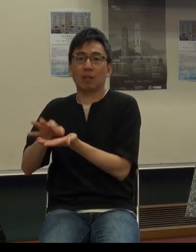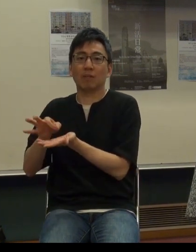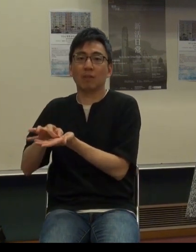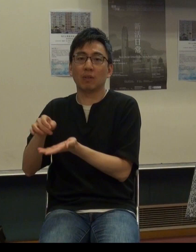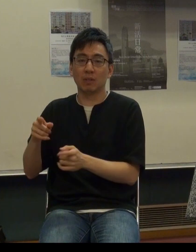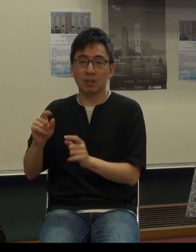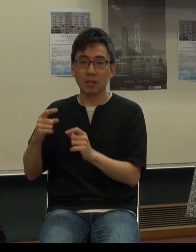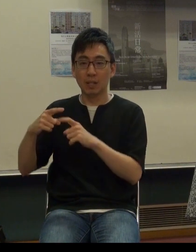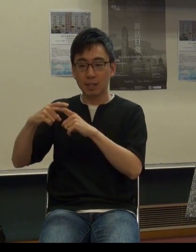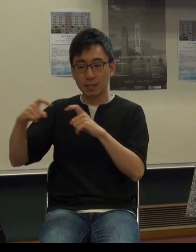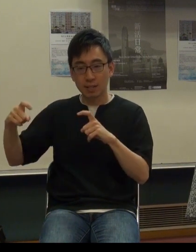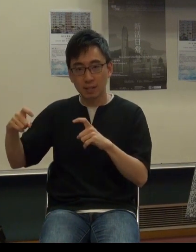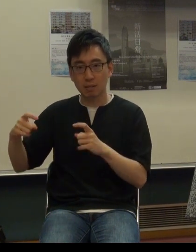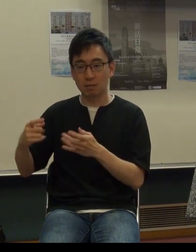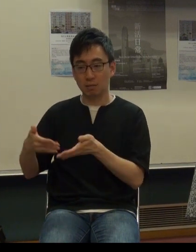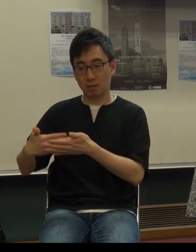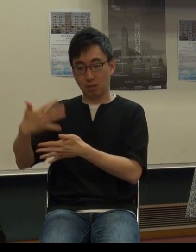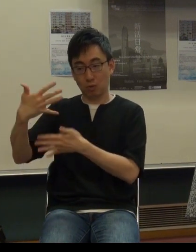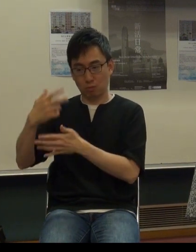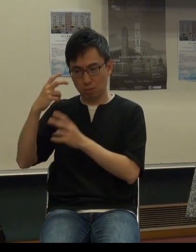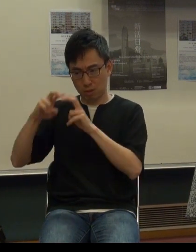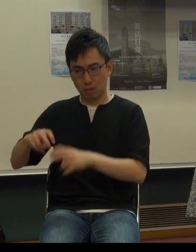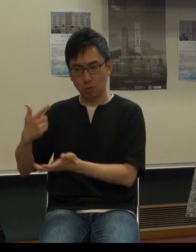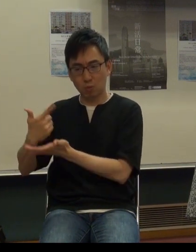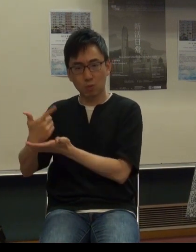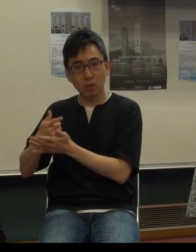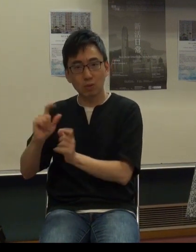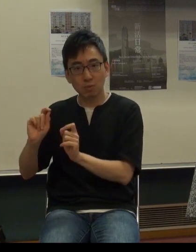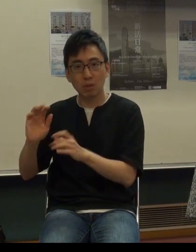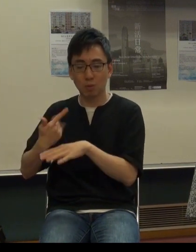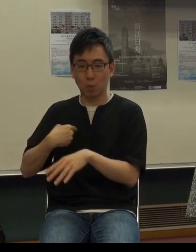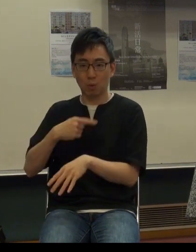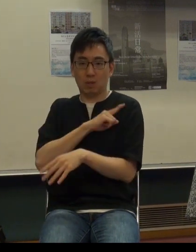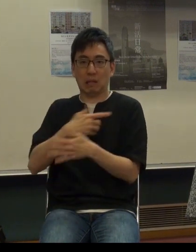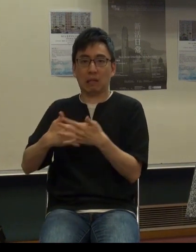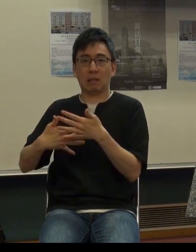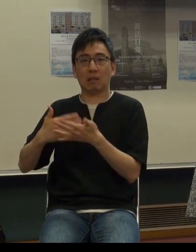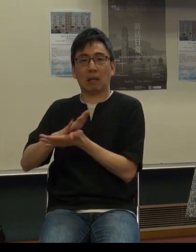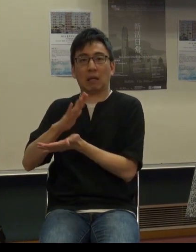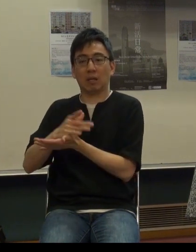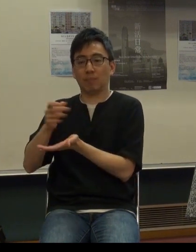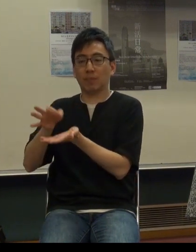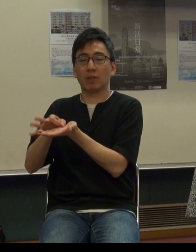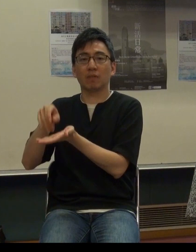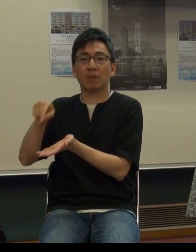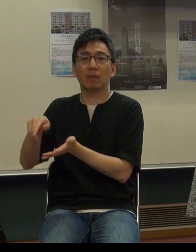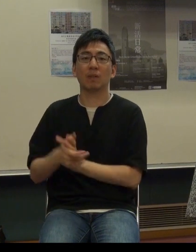城市和研究建築是這麼重要？因為這個就是我們經驗所在的一個地方。